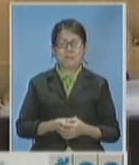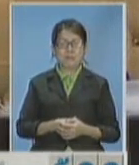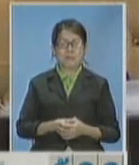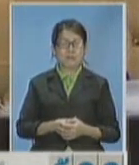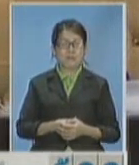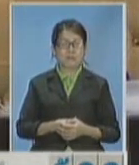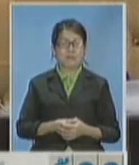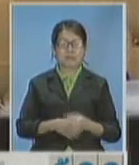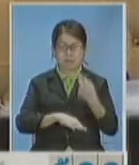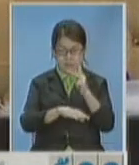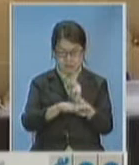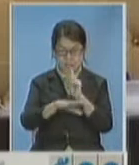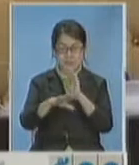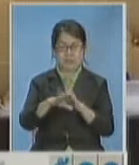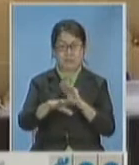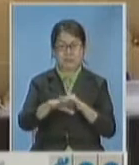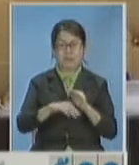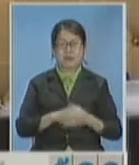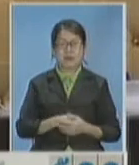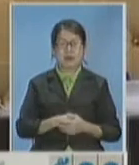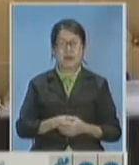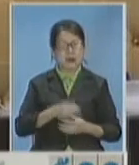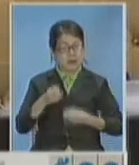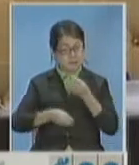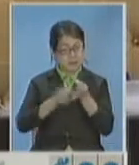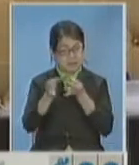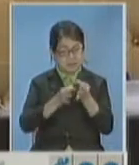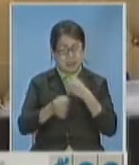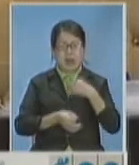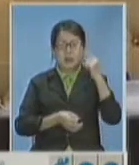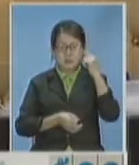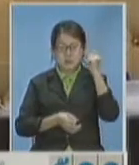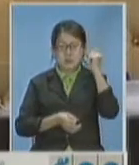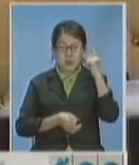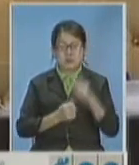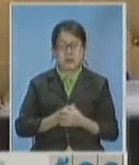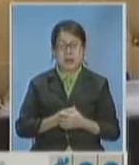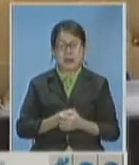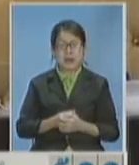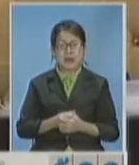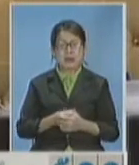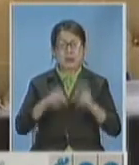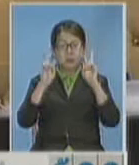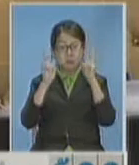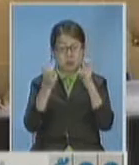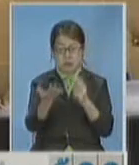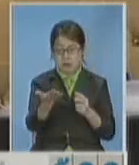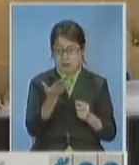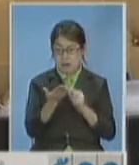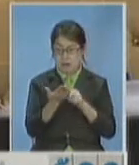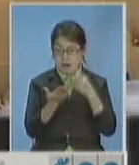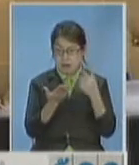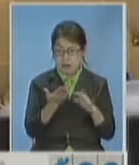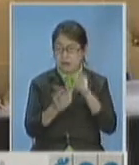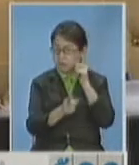ครับท่านวัชระครับให้การอภิปรายเนี่ยผมเข้าใจท่านกำหนดประเด็นมาแล้วนะครับเพราะฉะนั้